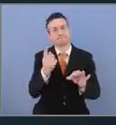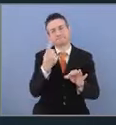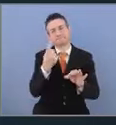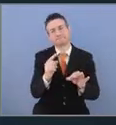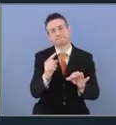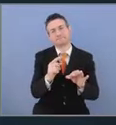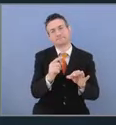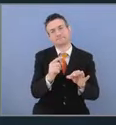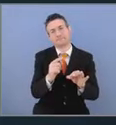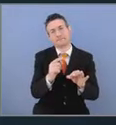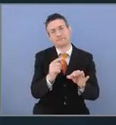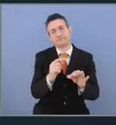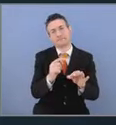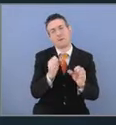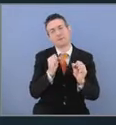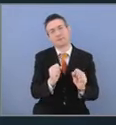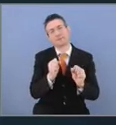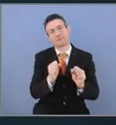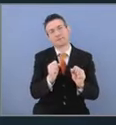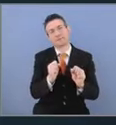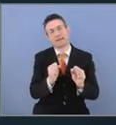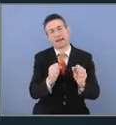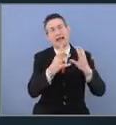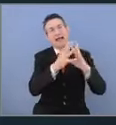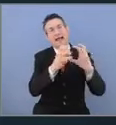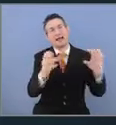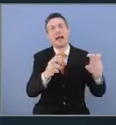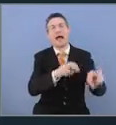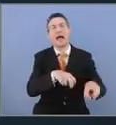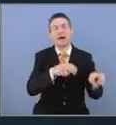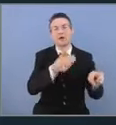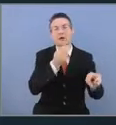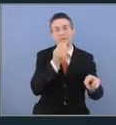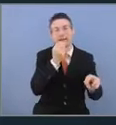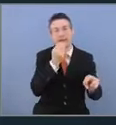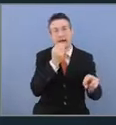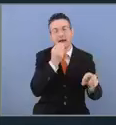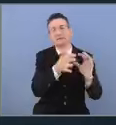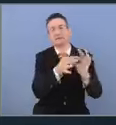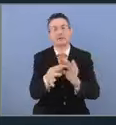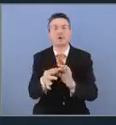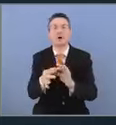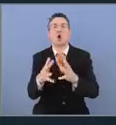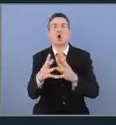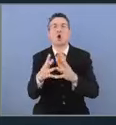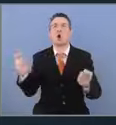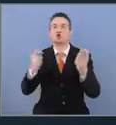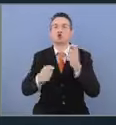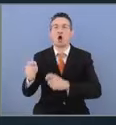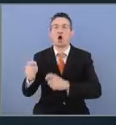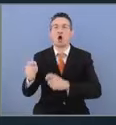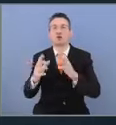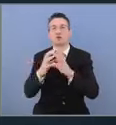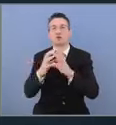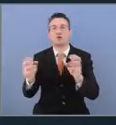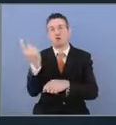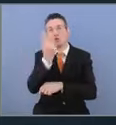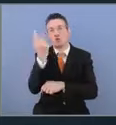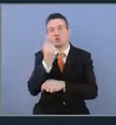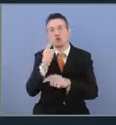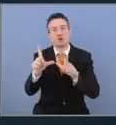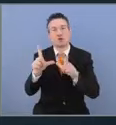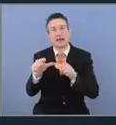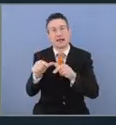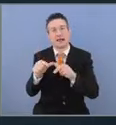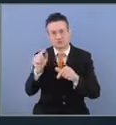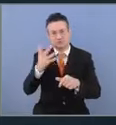anche nell'industria agroalimentare con la nascita del Consorzio Industriale Unico del Lazio. Vedo qui collegato Salvatore